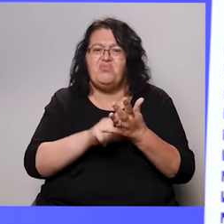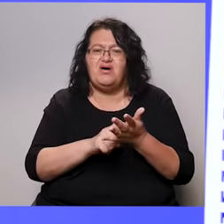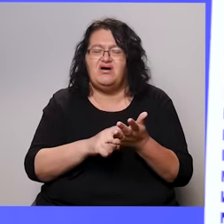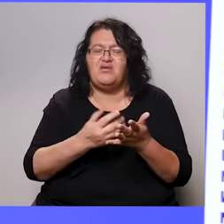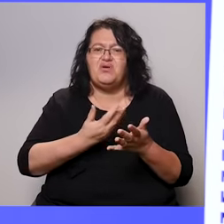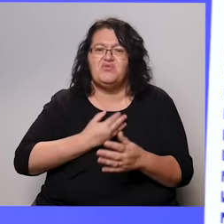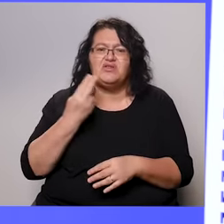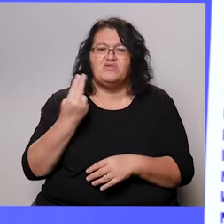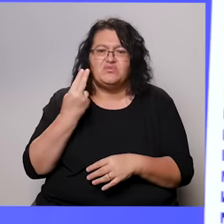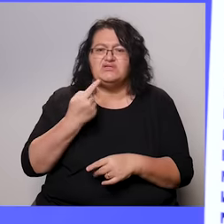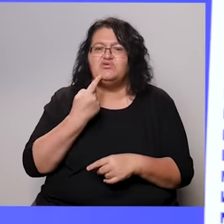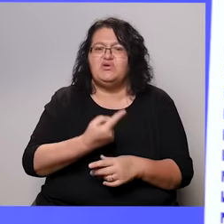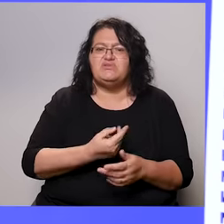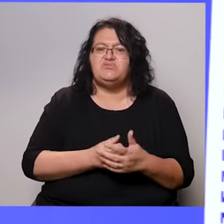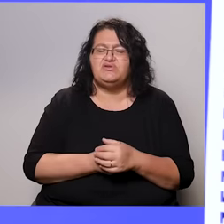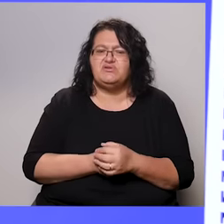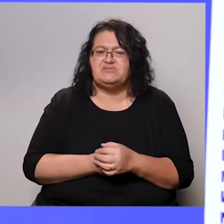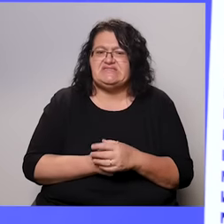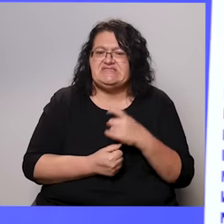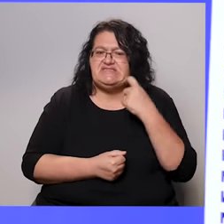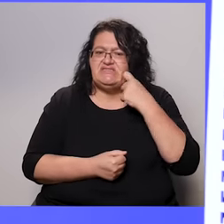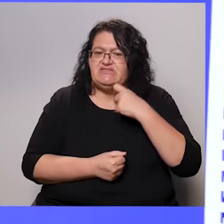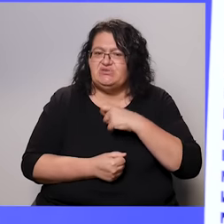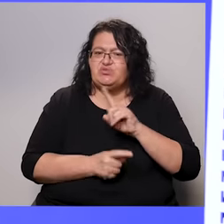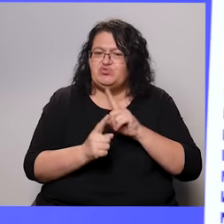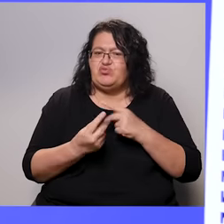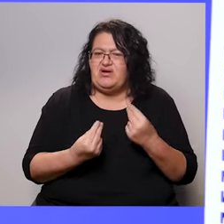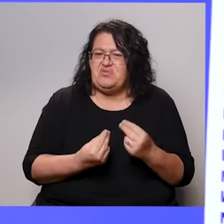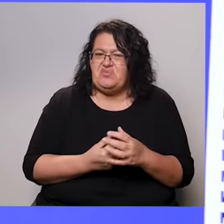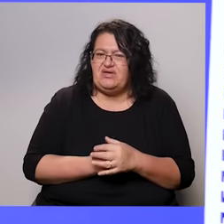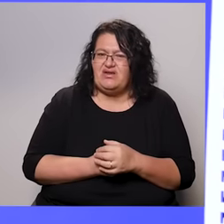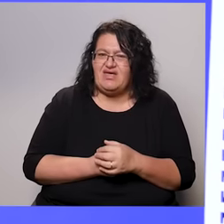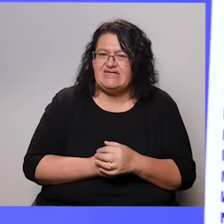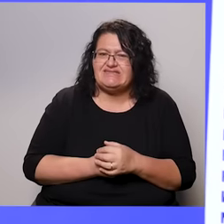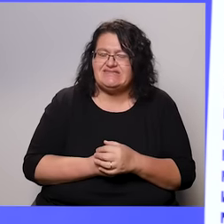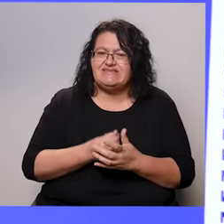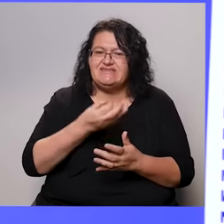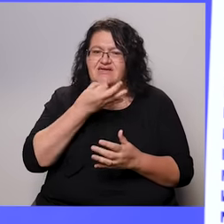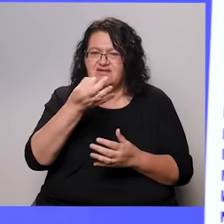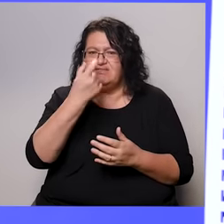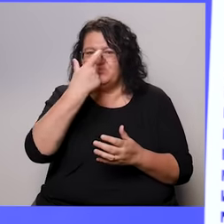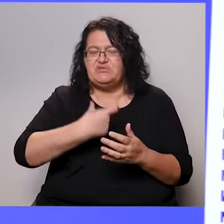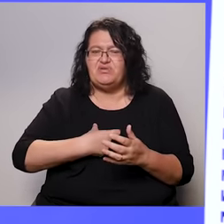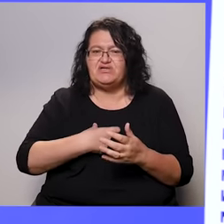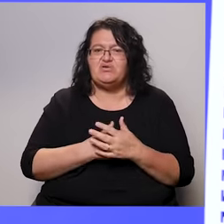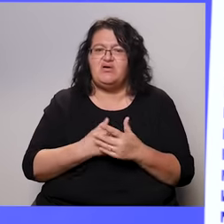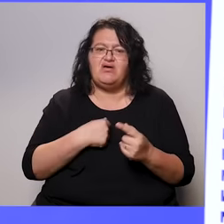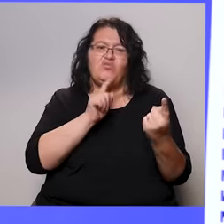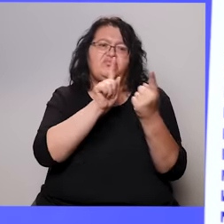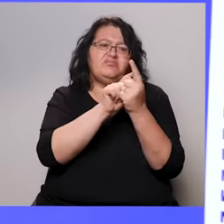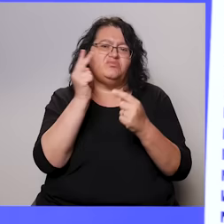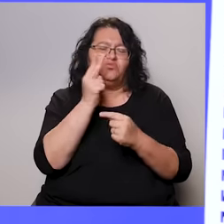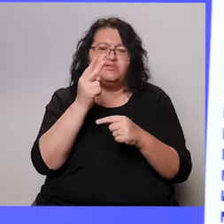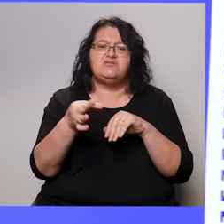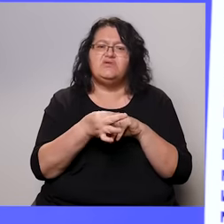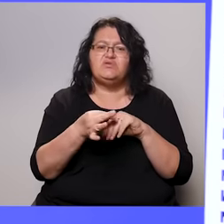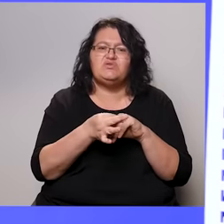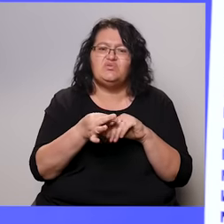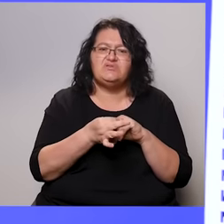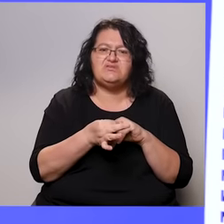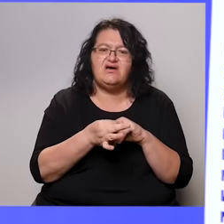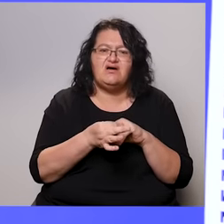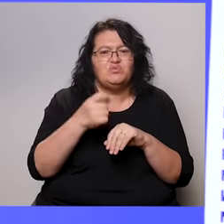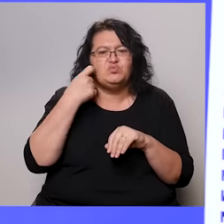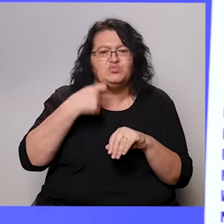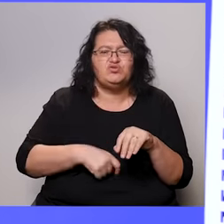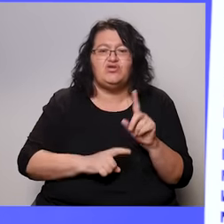Dumnezeu și am zis, păi nu știu dacă e bine. Asta a fost răspunsul care l-am dat doar eu lui Dumnezeu. Soția nu